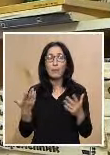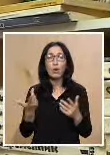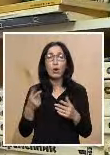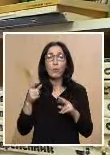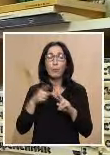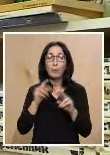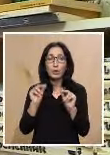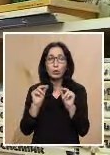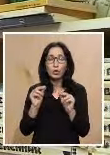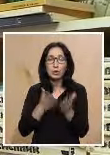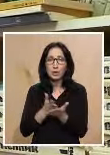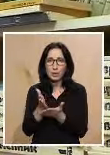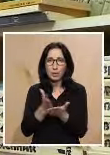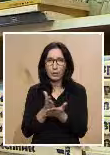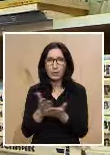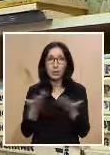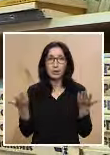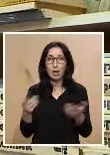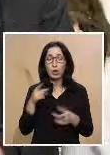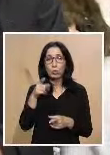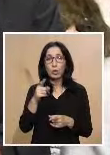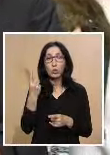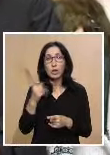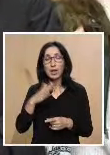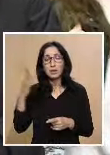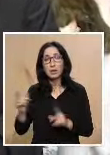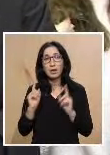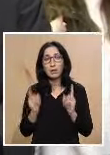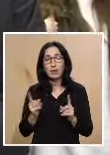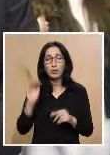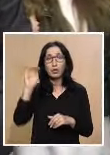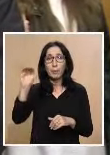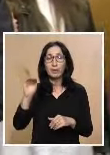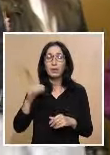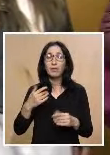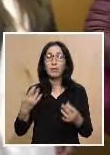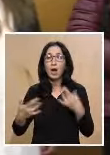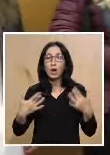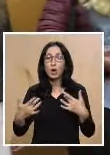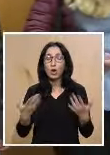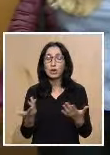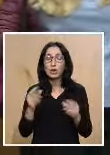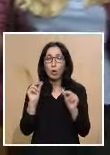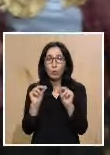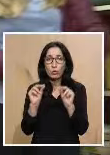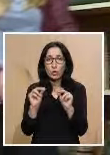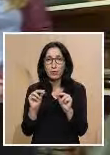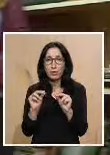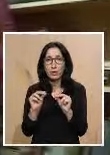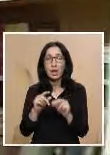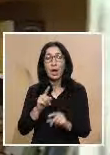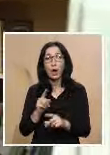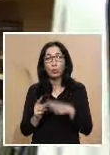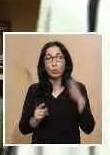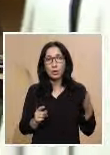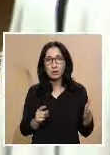студентите от педагогическите направления, тъй като те от една страна трябваше да бъдат в ролята на обучаване в академичните часове,